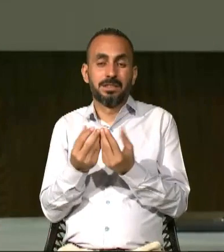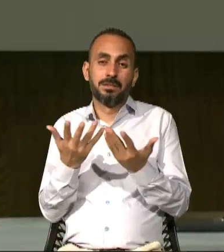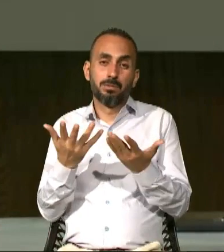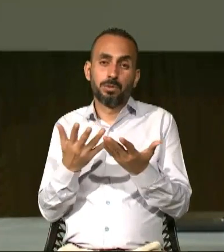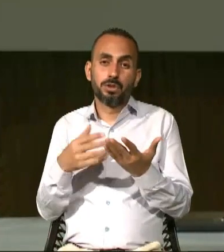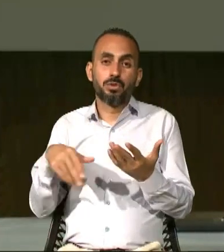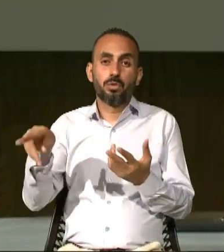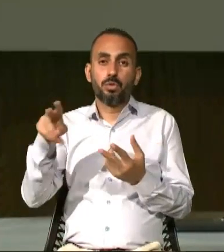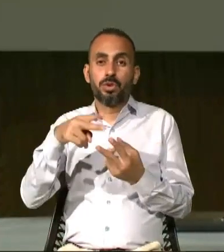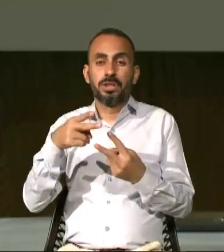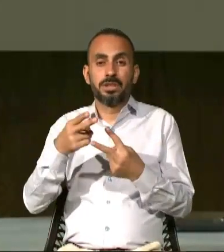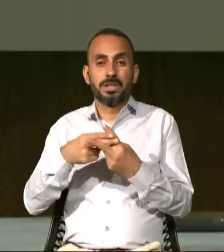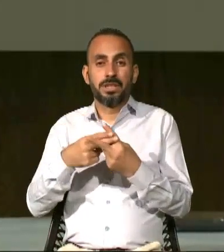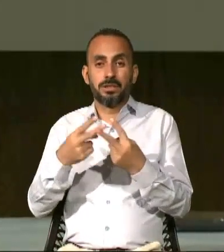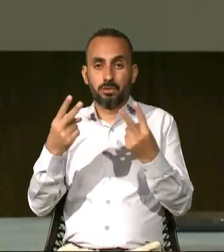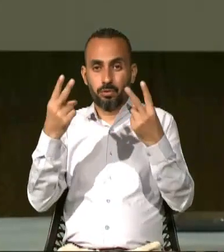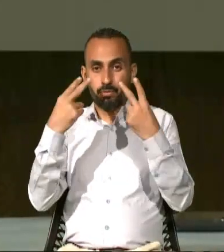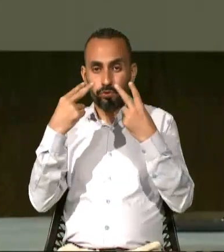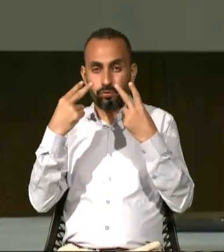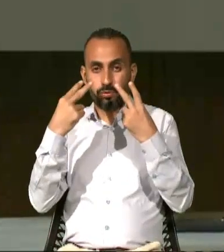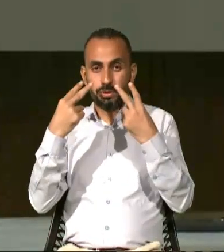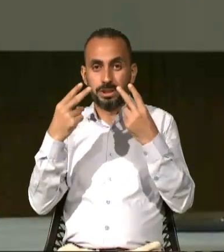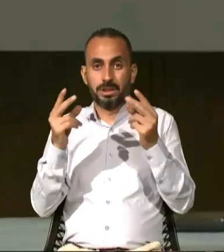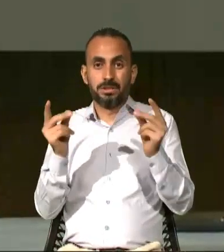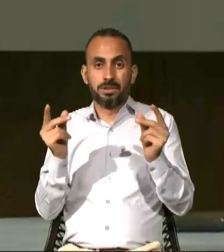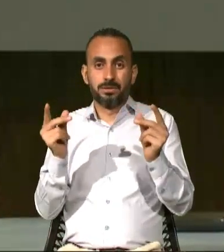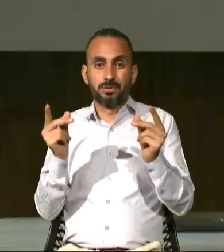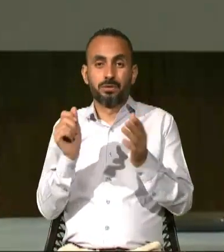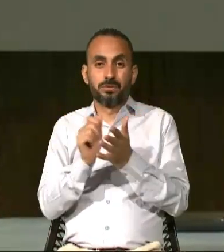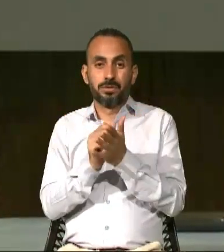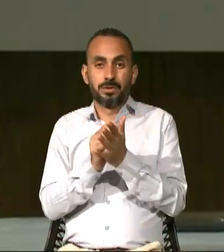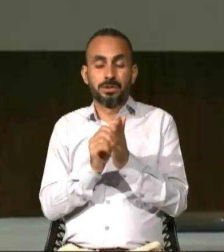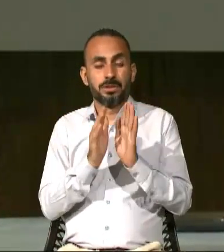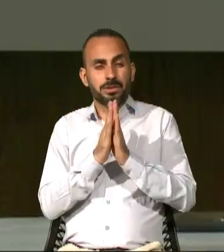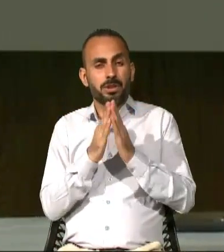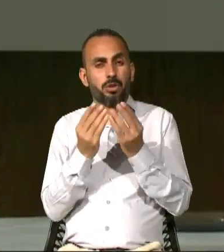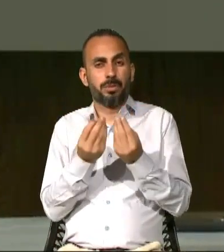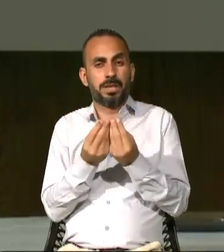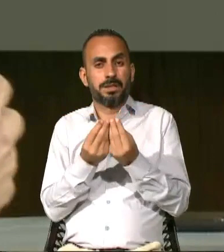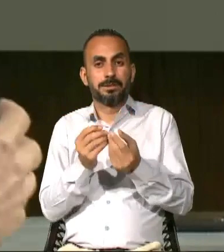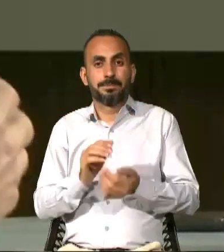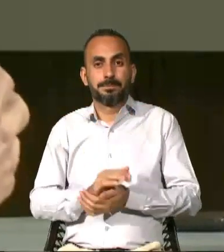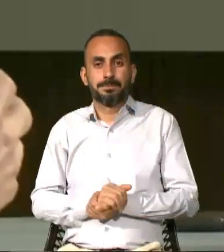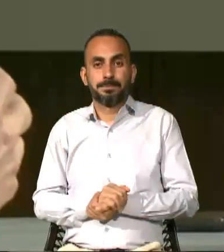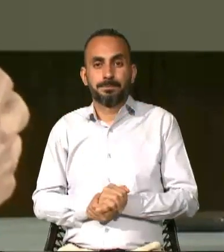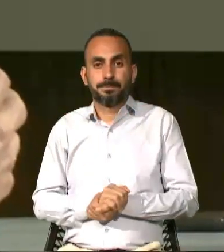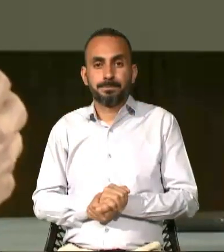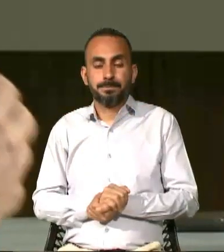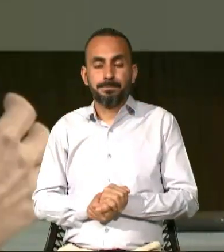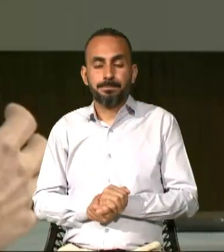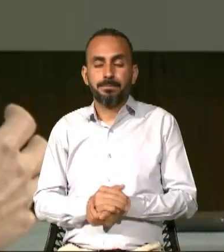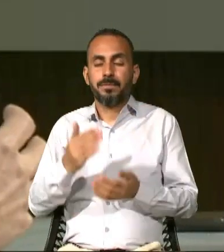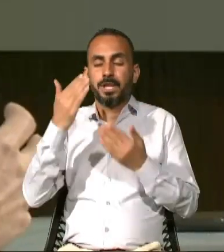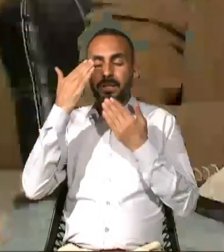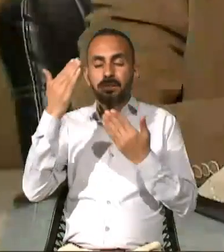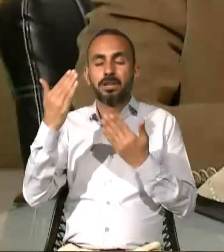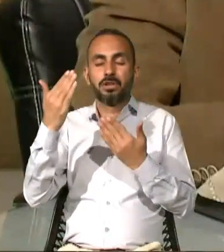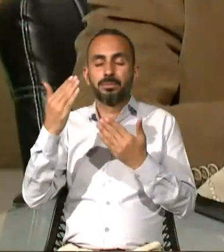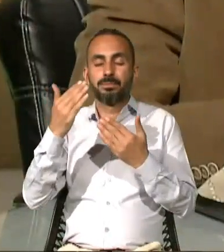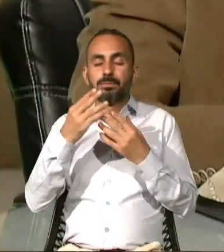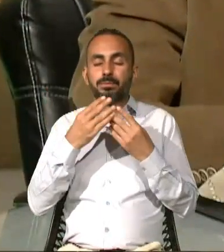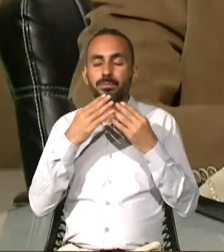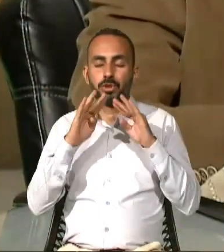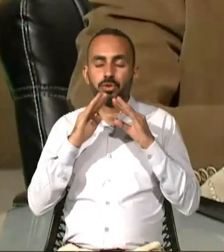حتى لو انا ما اعرفش تبيتك ايه واخبارك ايه، يعني خلينا نصلي النهارده. امين. اتفضل يا ابونا. يا رب بشكرك من كل قلبي، لان